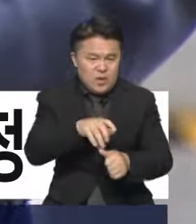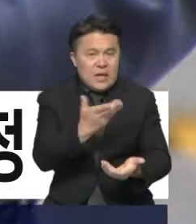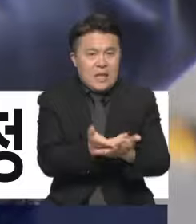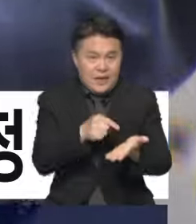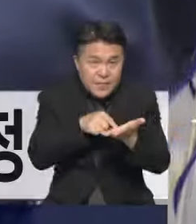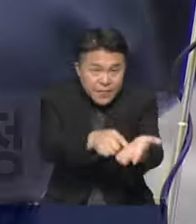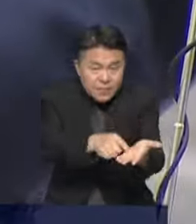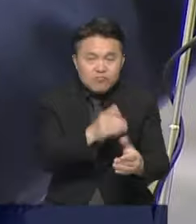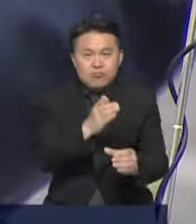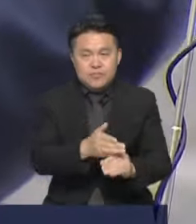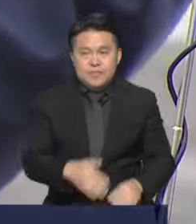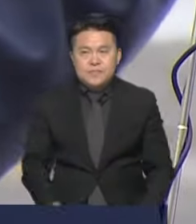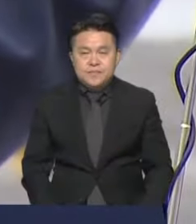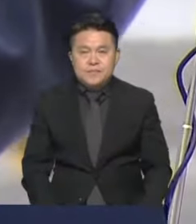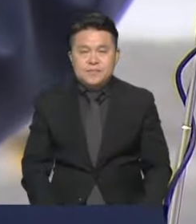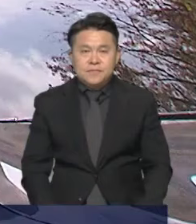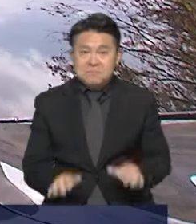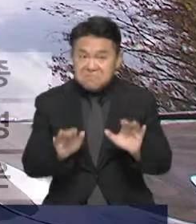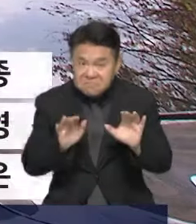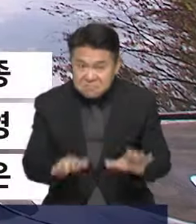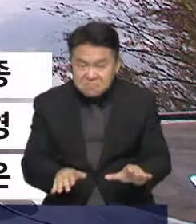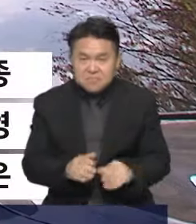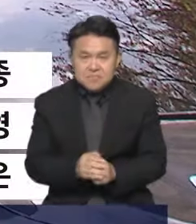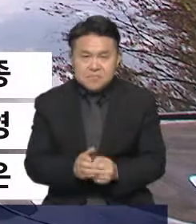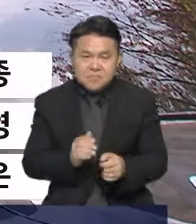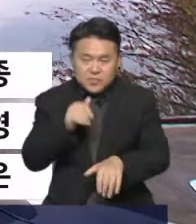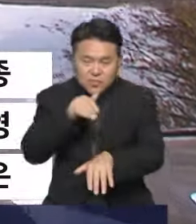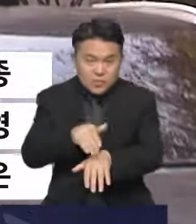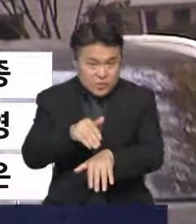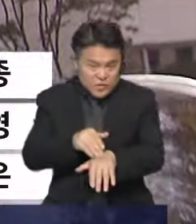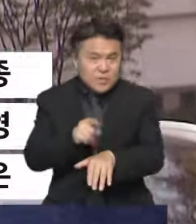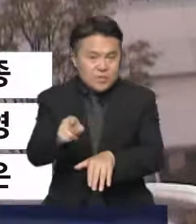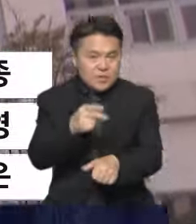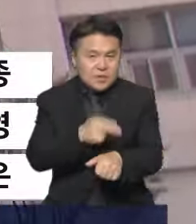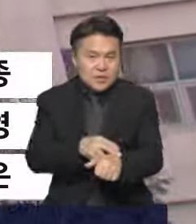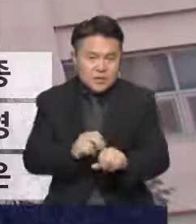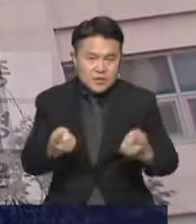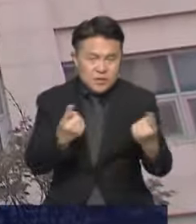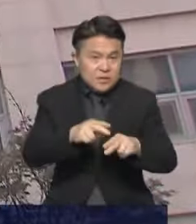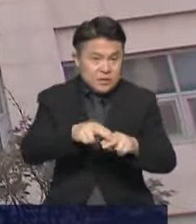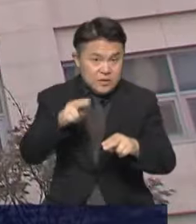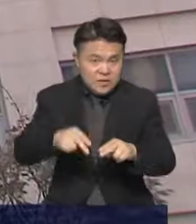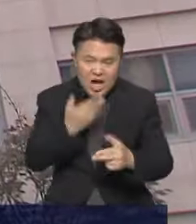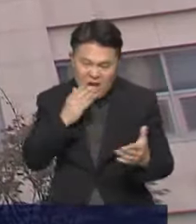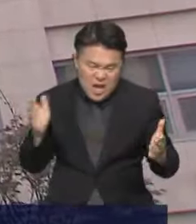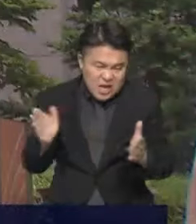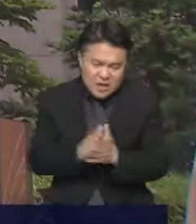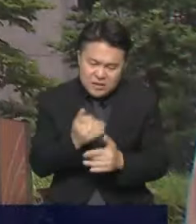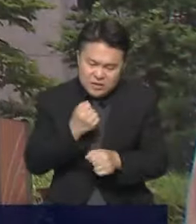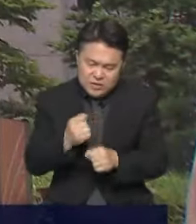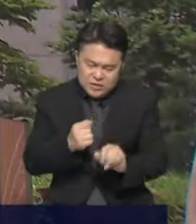이어가고 있습니다. 이런 가운데 전공이 집단사직 공모 의혹을 수사 중인 경찰은 전공이